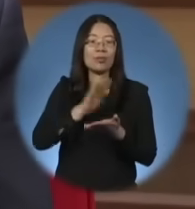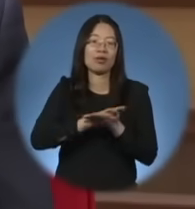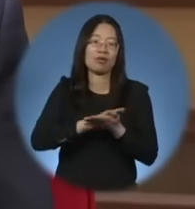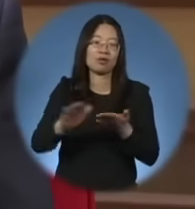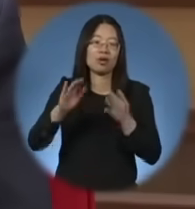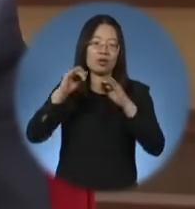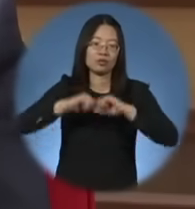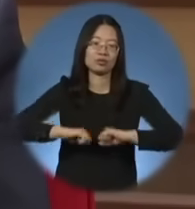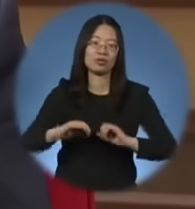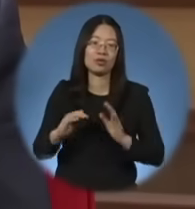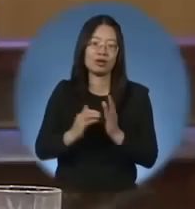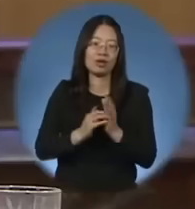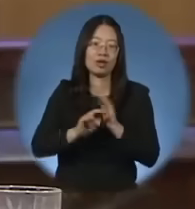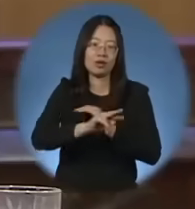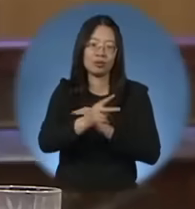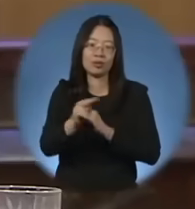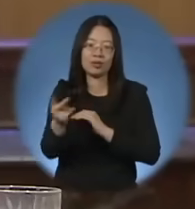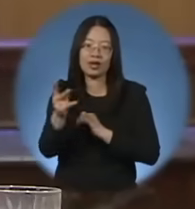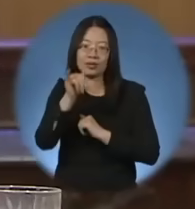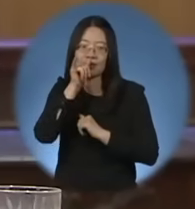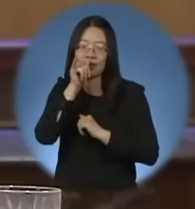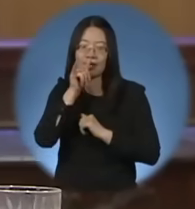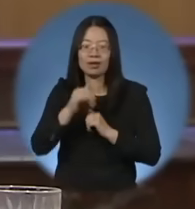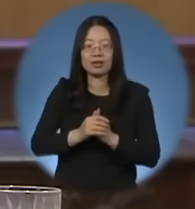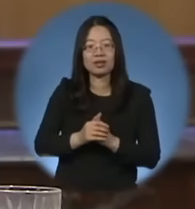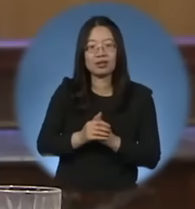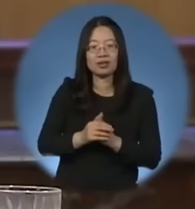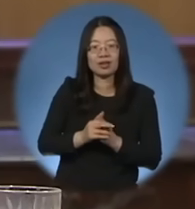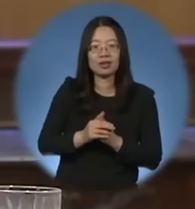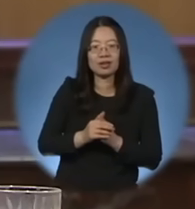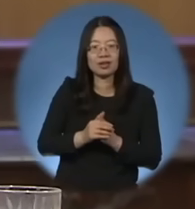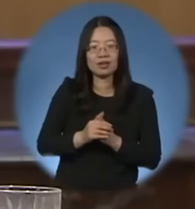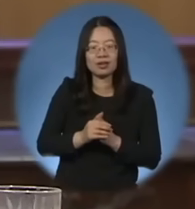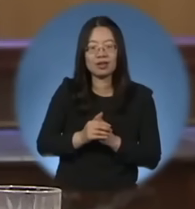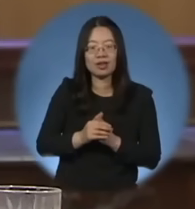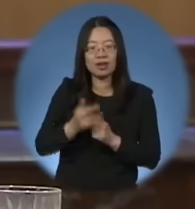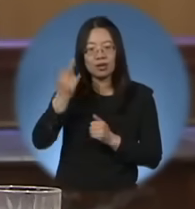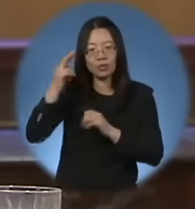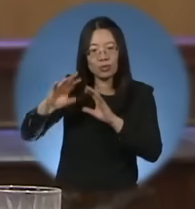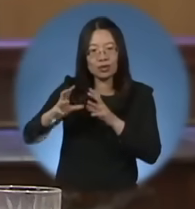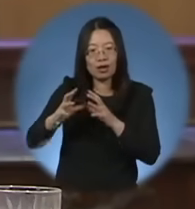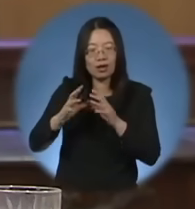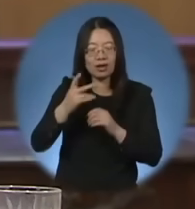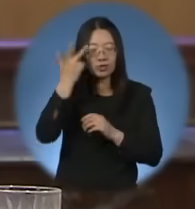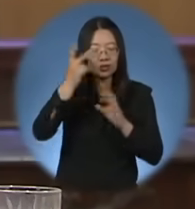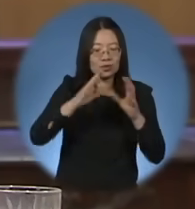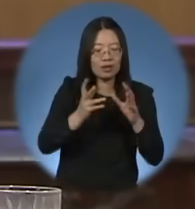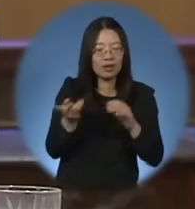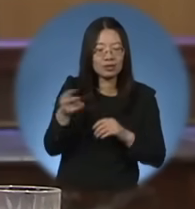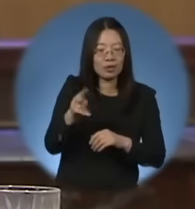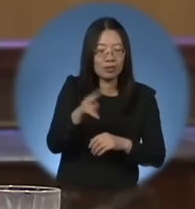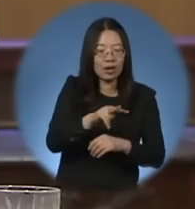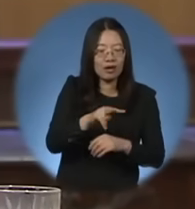평화스럽게 무너졌다고 생각해요 통일신라에서 고려로 넘어오고 고려에서 조선으로 넘어오는게